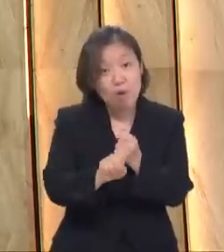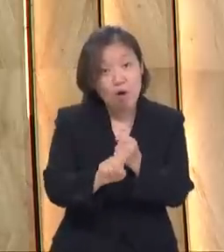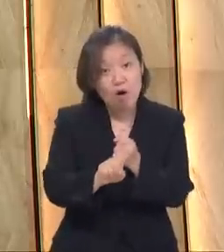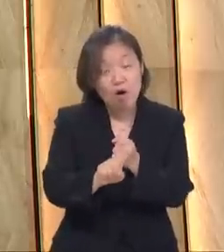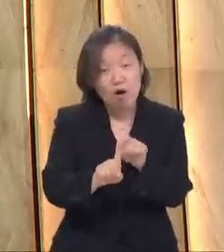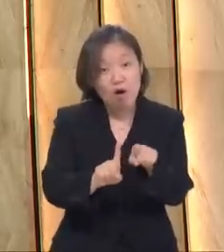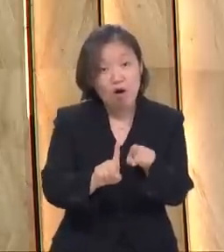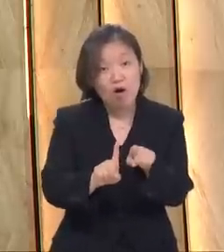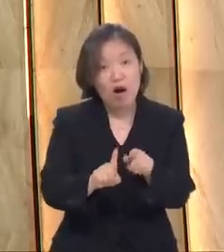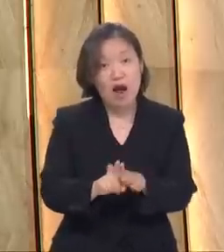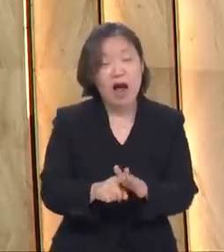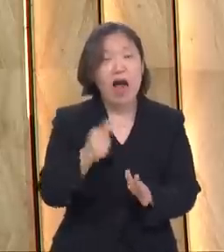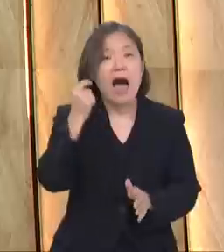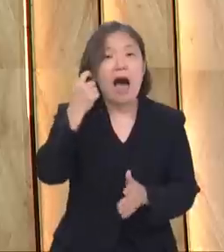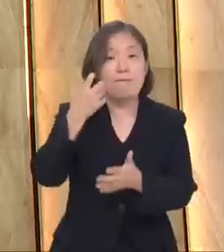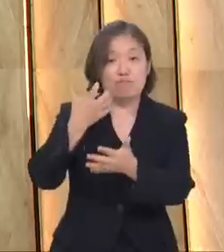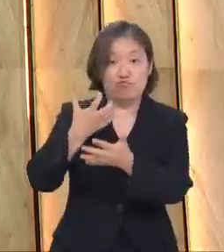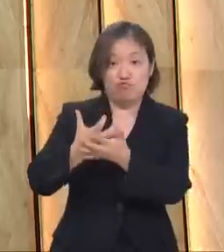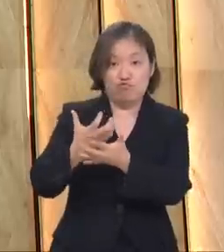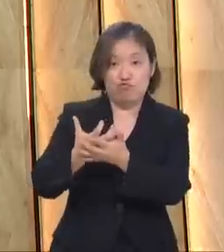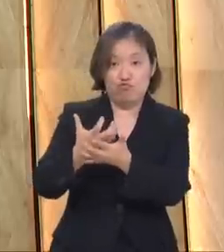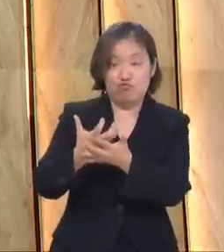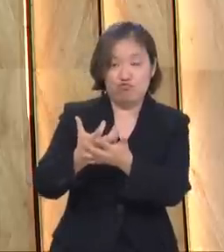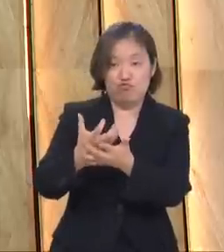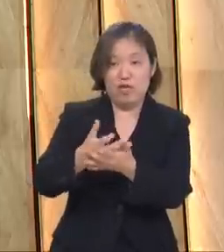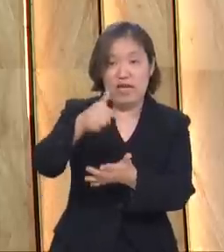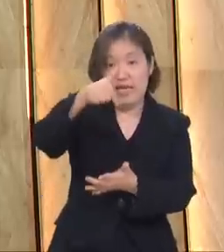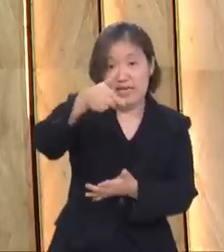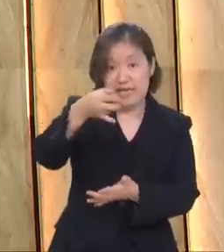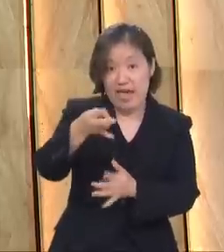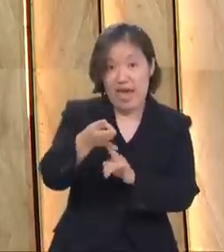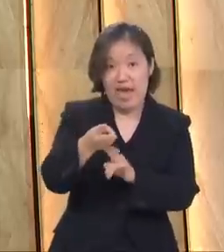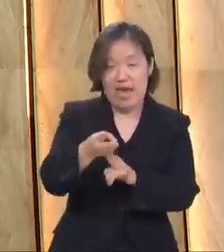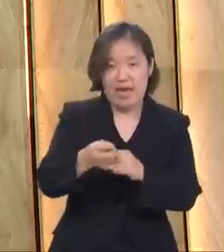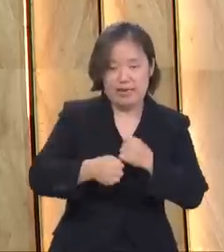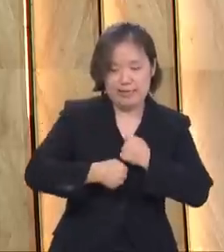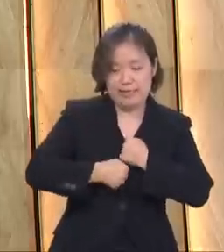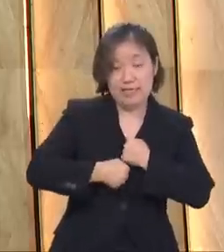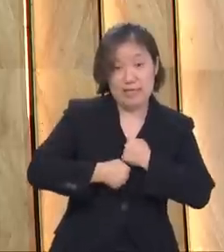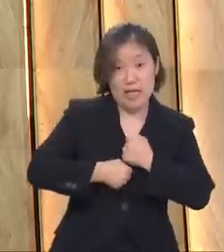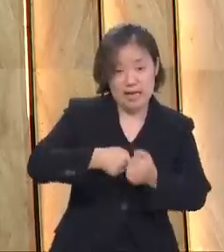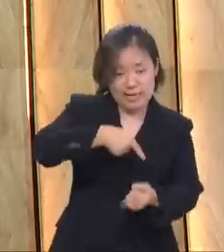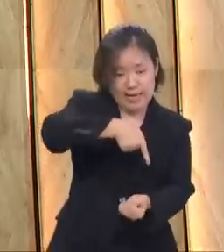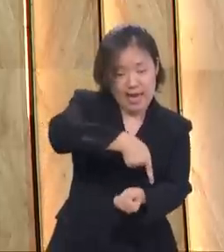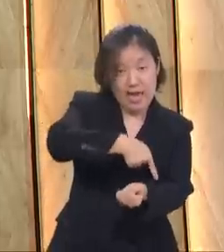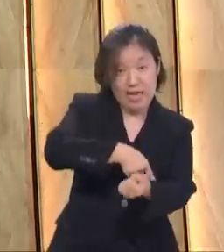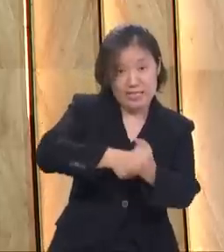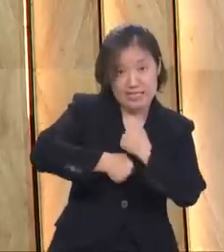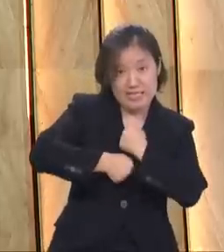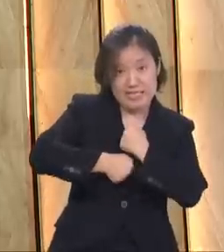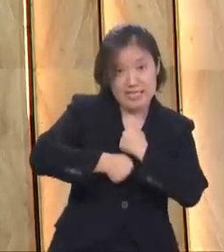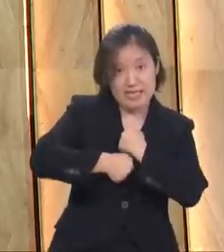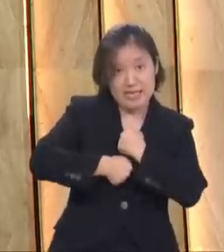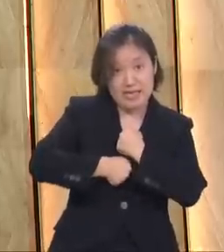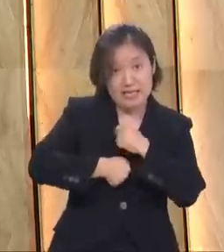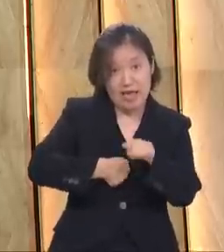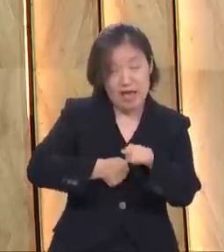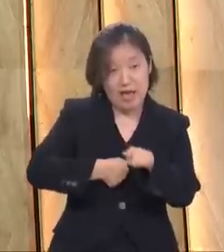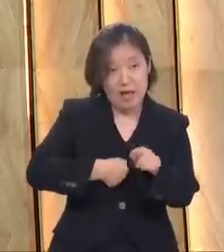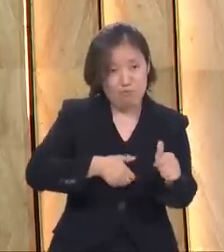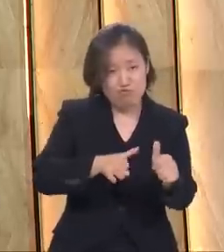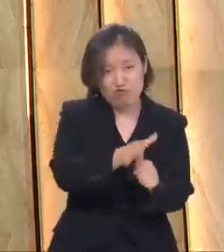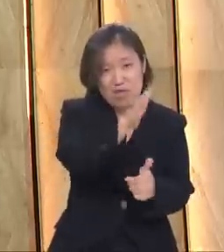신라를 우리의 한문으로는 계율할 때 개라고 번역을 한 겁니다 계율할 때 개